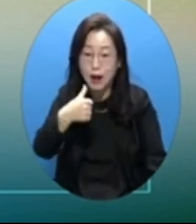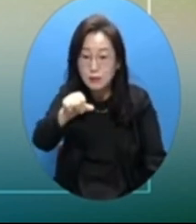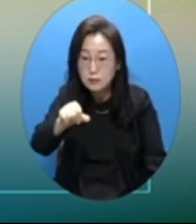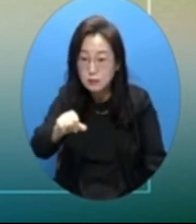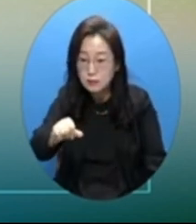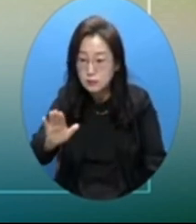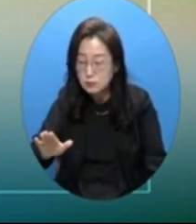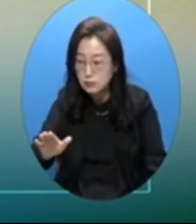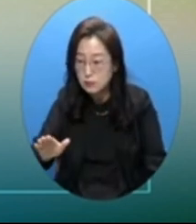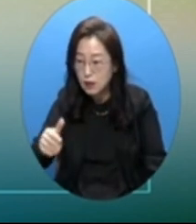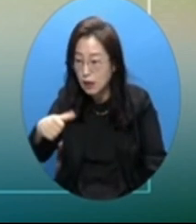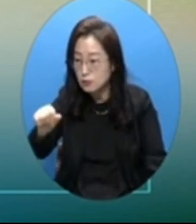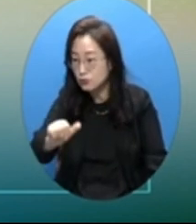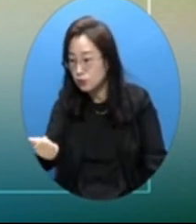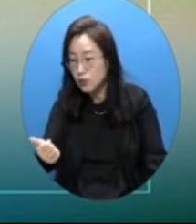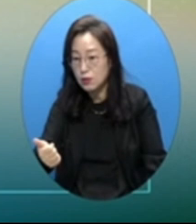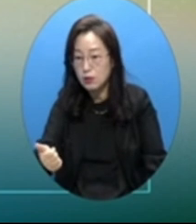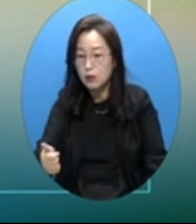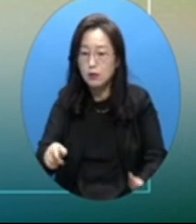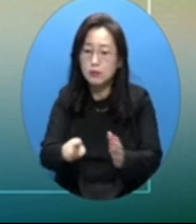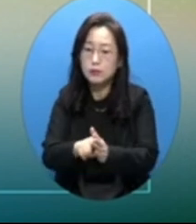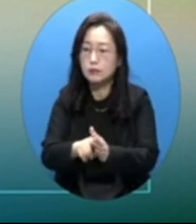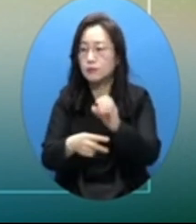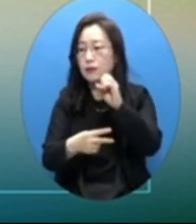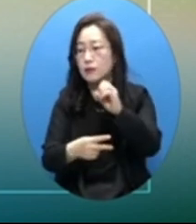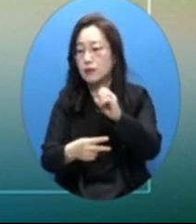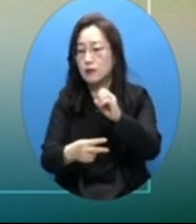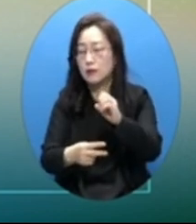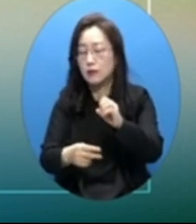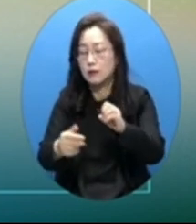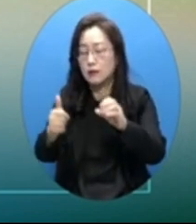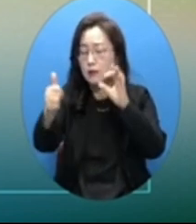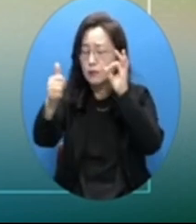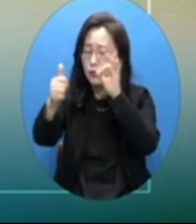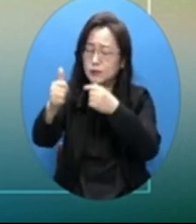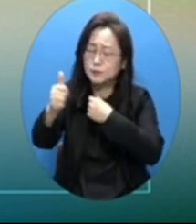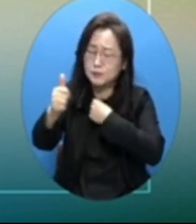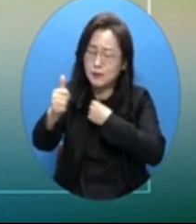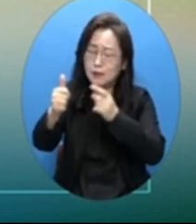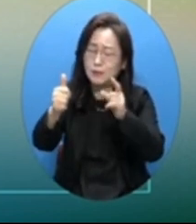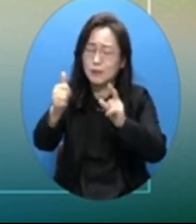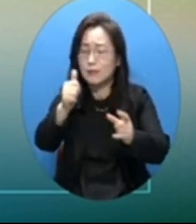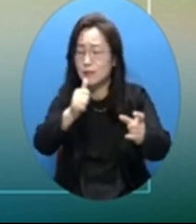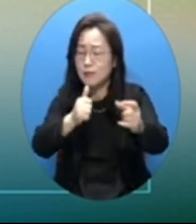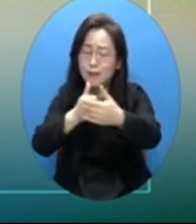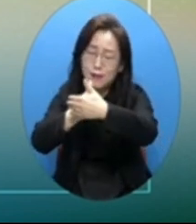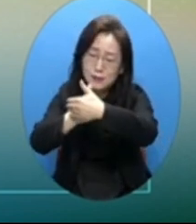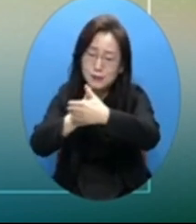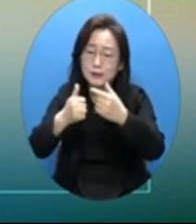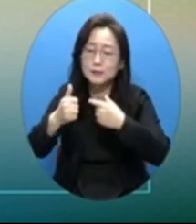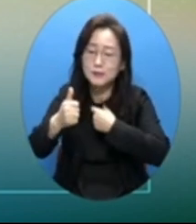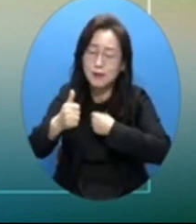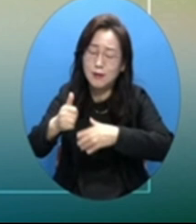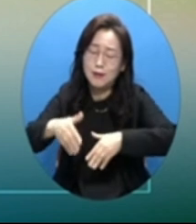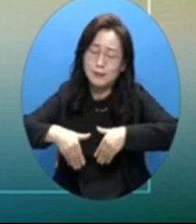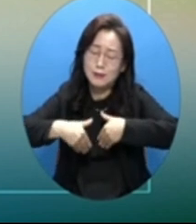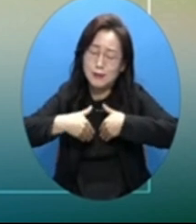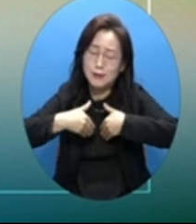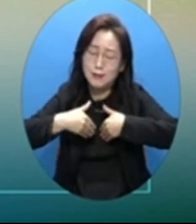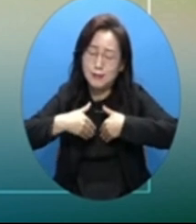옆에 없다는 것이 믿기지를 않아요 너무 보고 싶고 한 번도 안아주고 싶고 따뜻한 체온을 느끼고